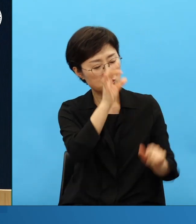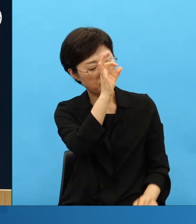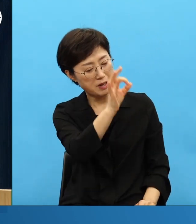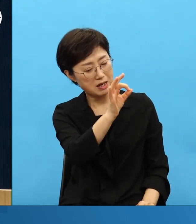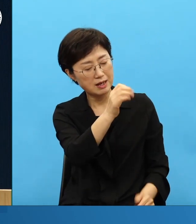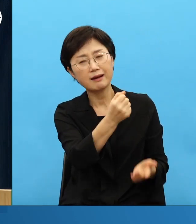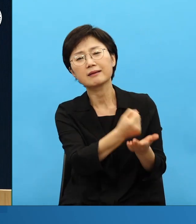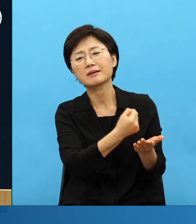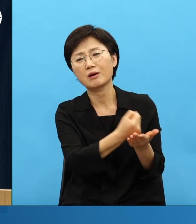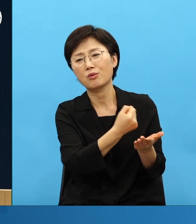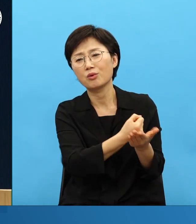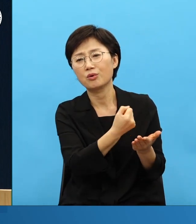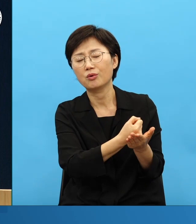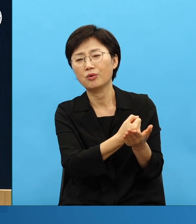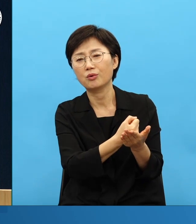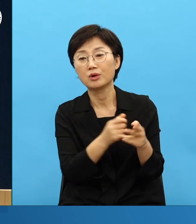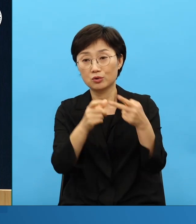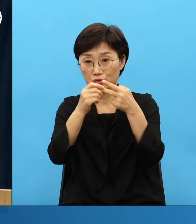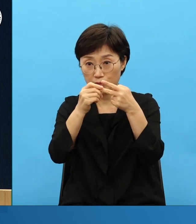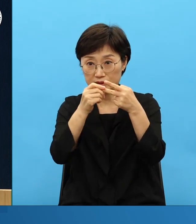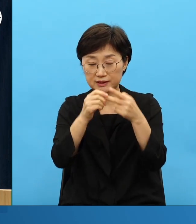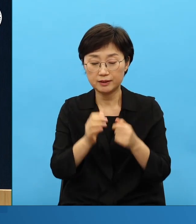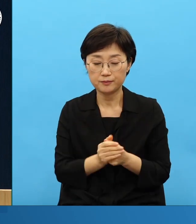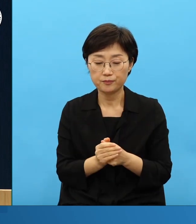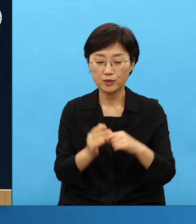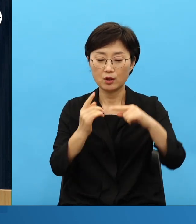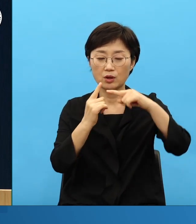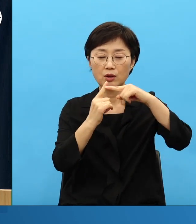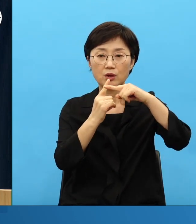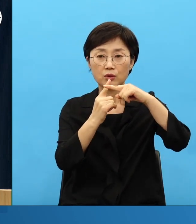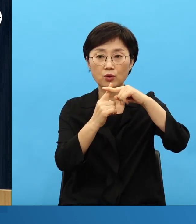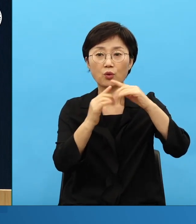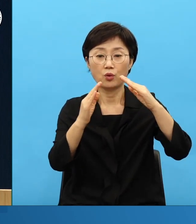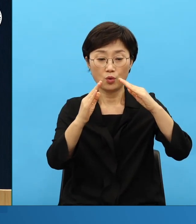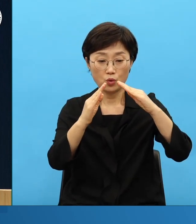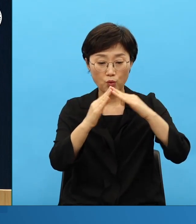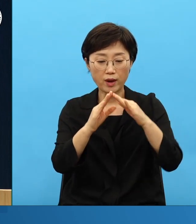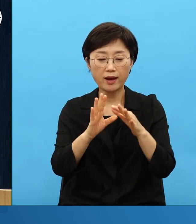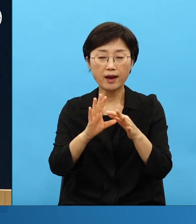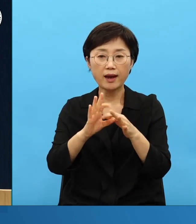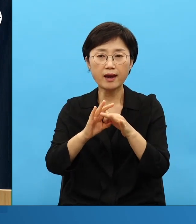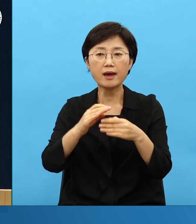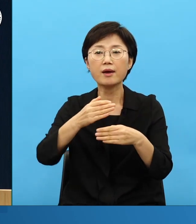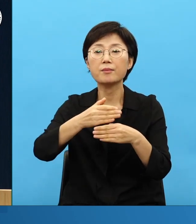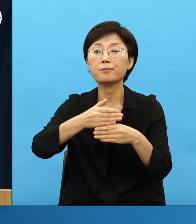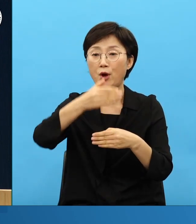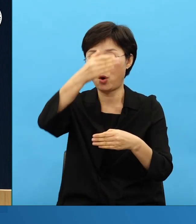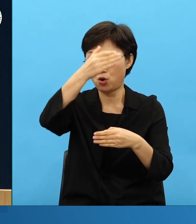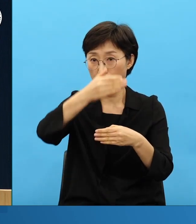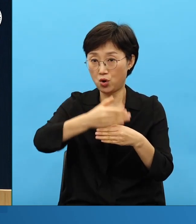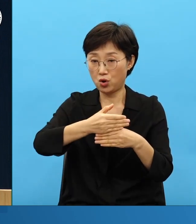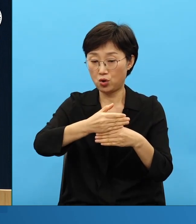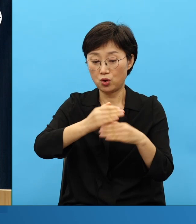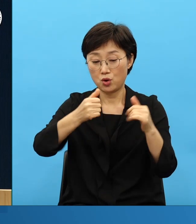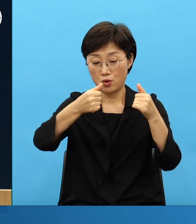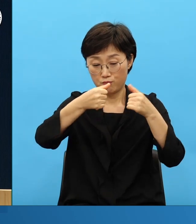that? 두 번째입니다. Second, 교회의 벽을 완전히 무너뜨리고